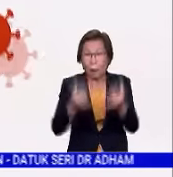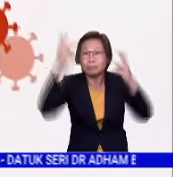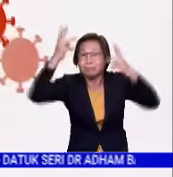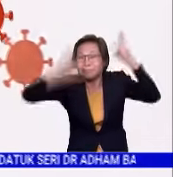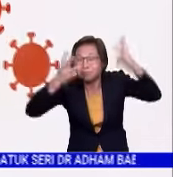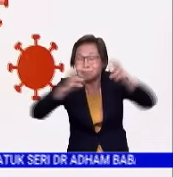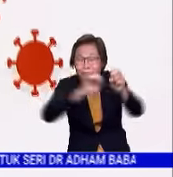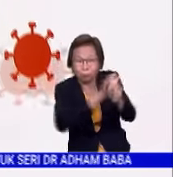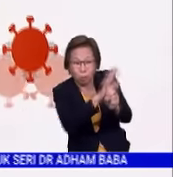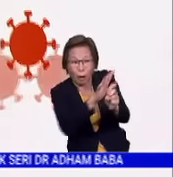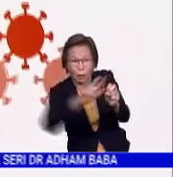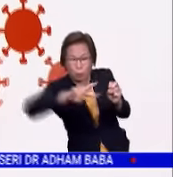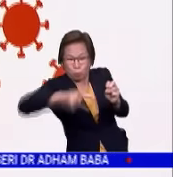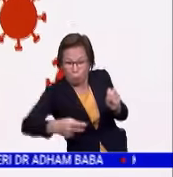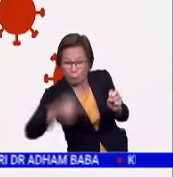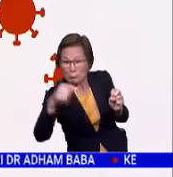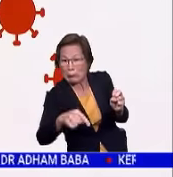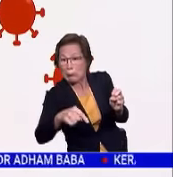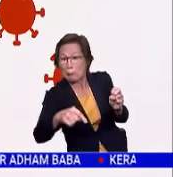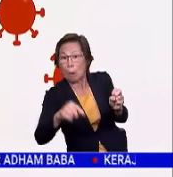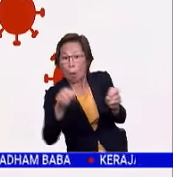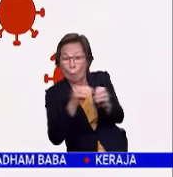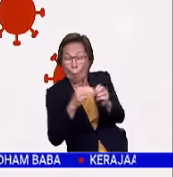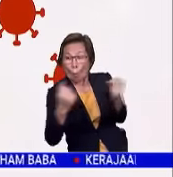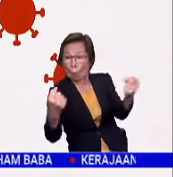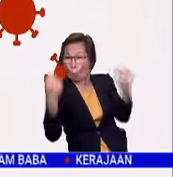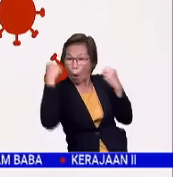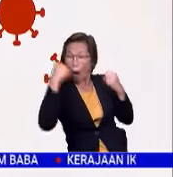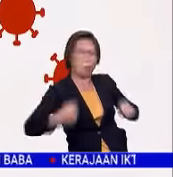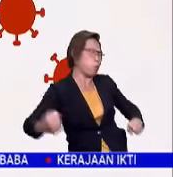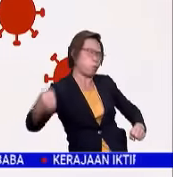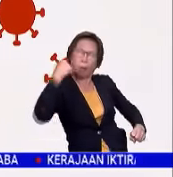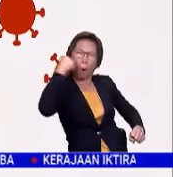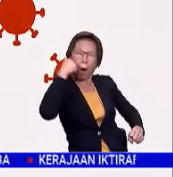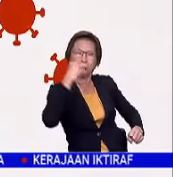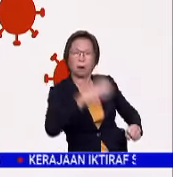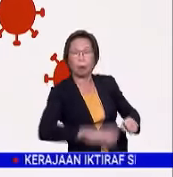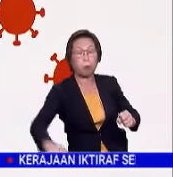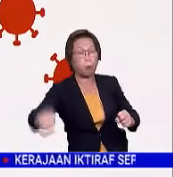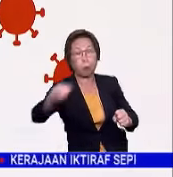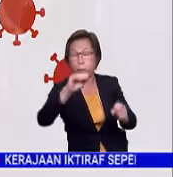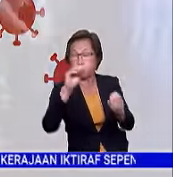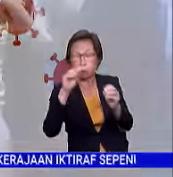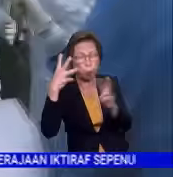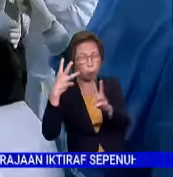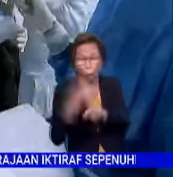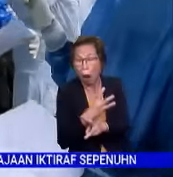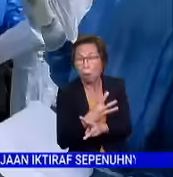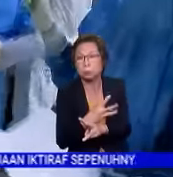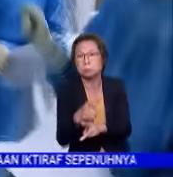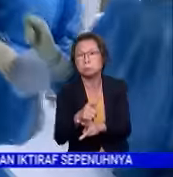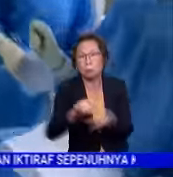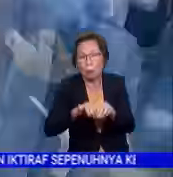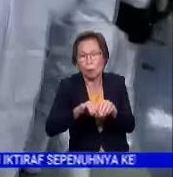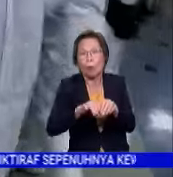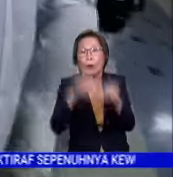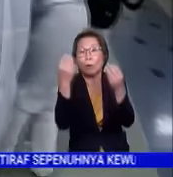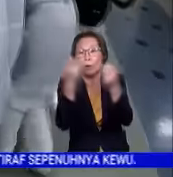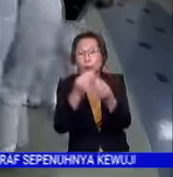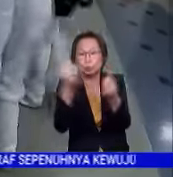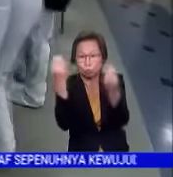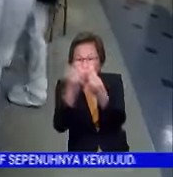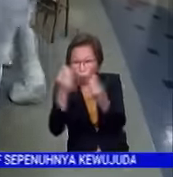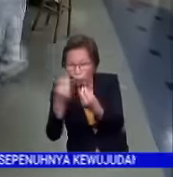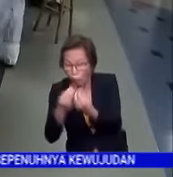apabila virus termutasi ini menjadi semakin kuat ataupun memberi impak berganda hingga mempengaruhi kadar